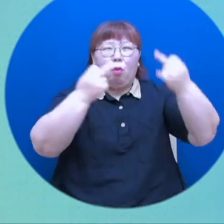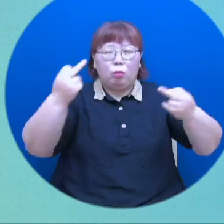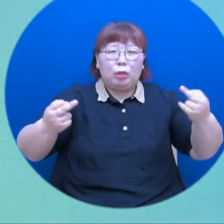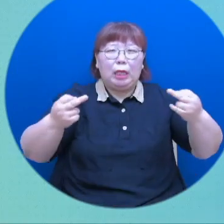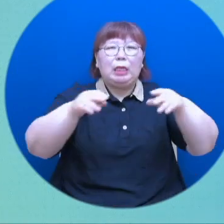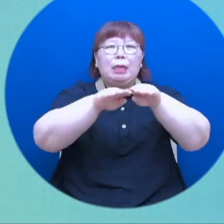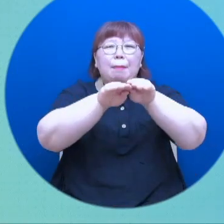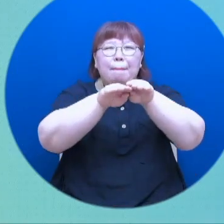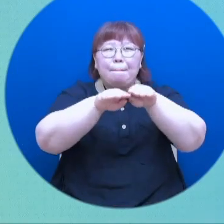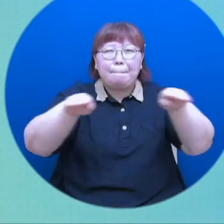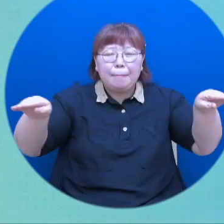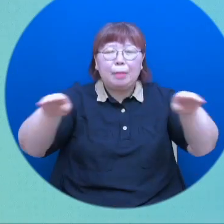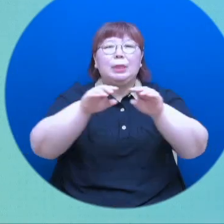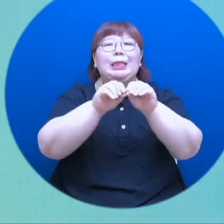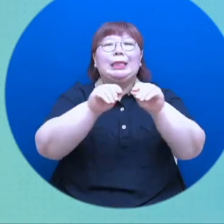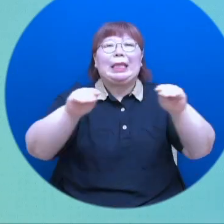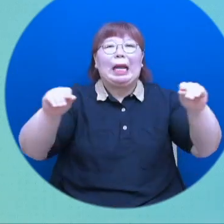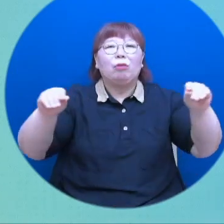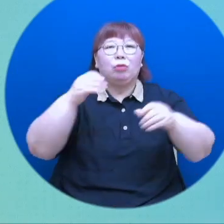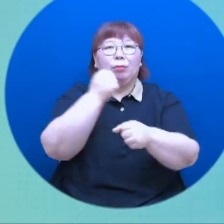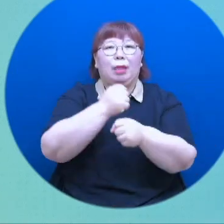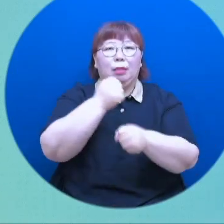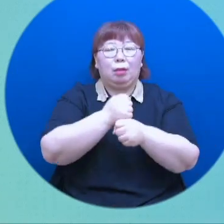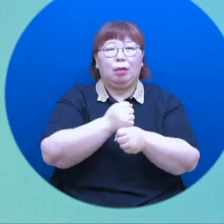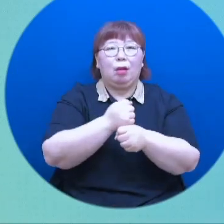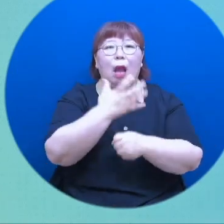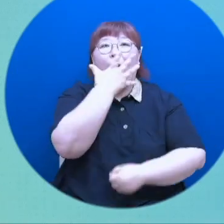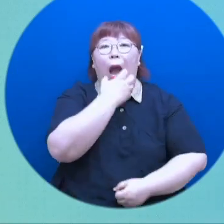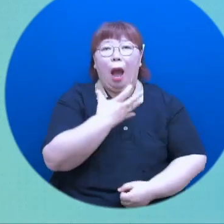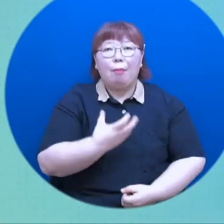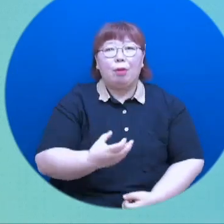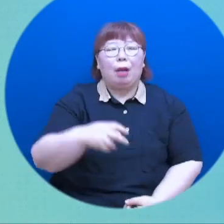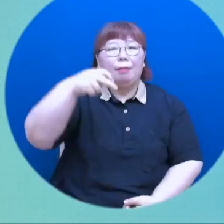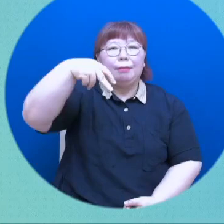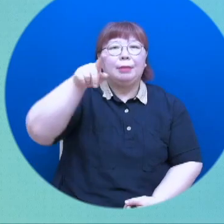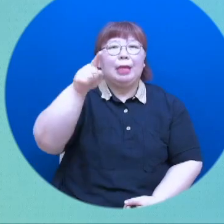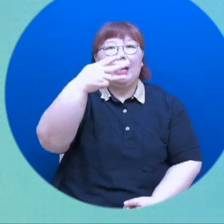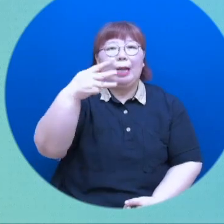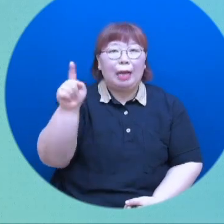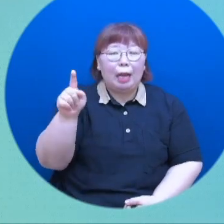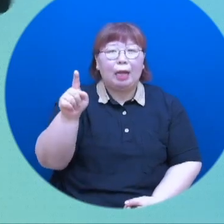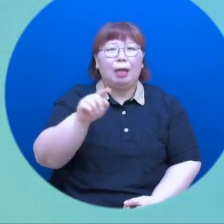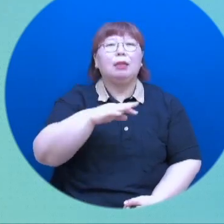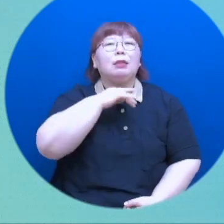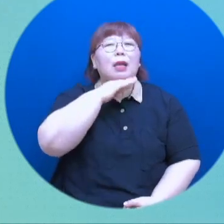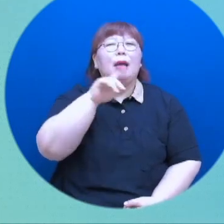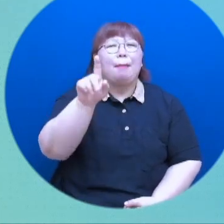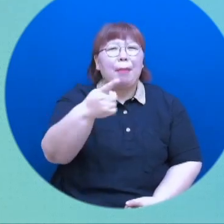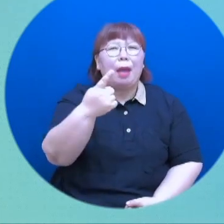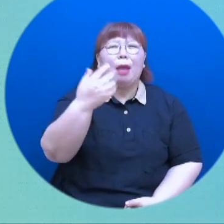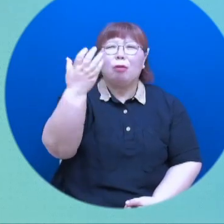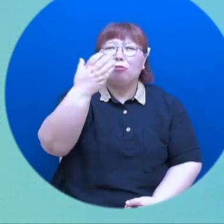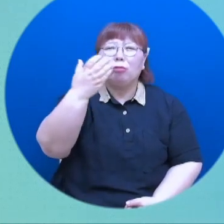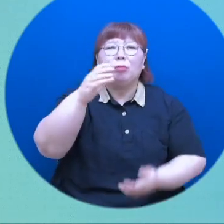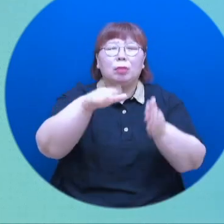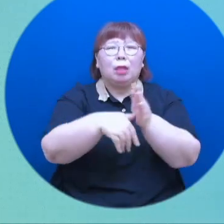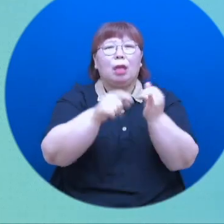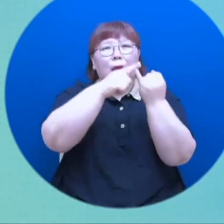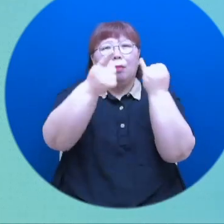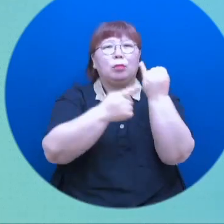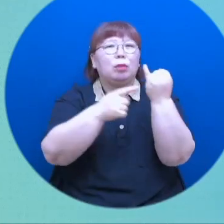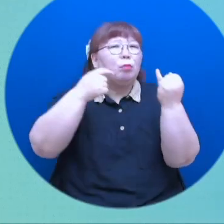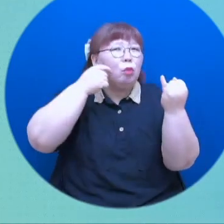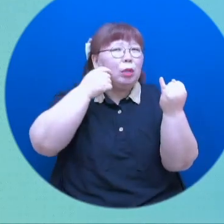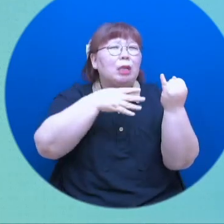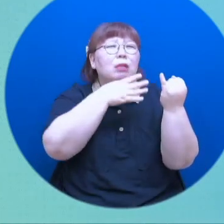기적이잖아요. 여러분, 아브라함과 사라가 100세, 90세 자녀를 낳을 수 있는 생식적 능력이 완전히